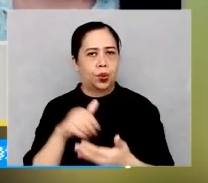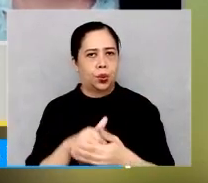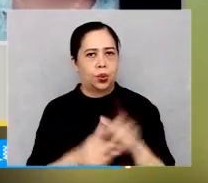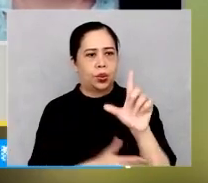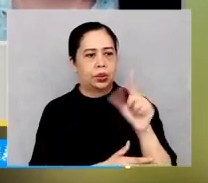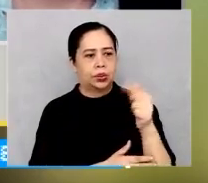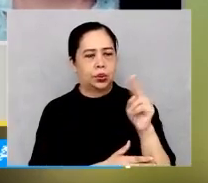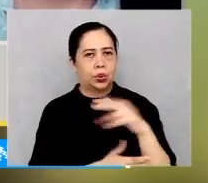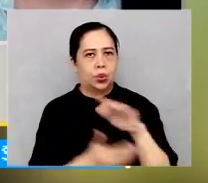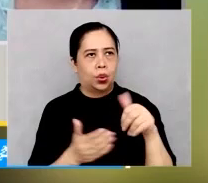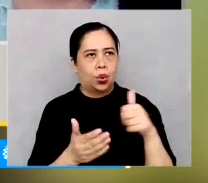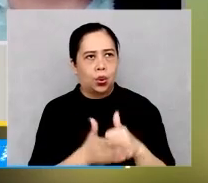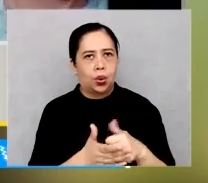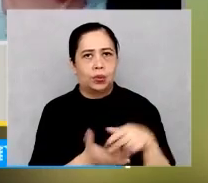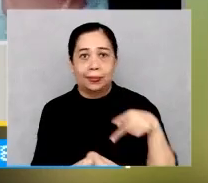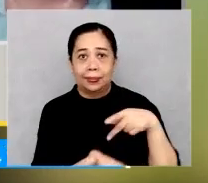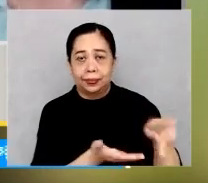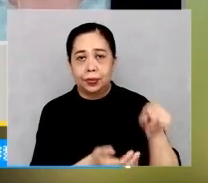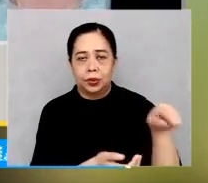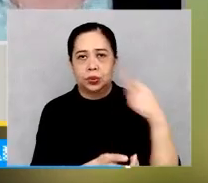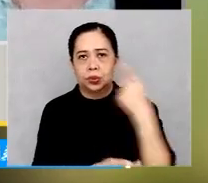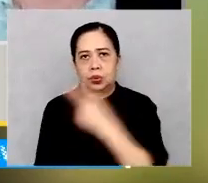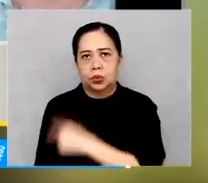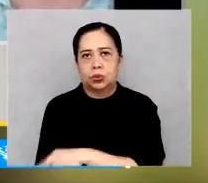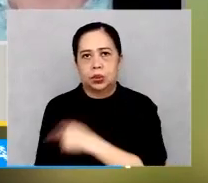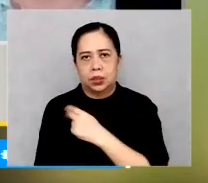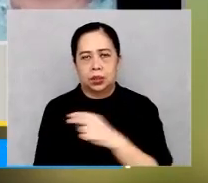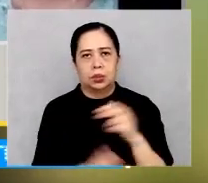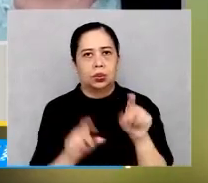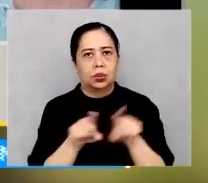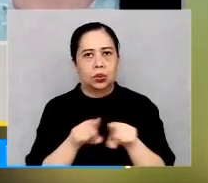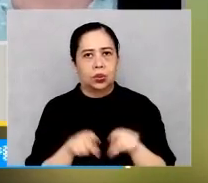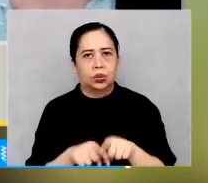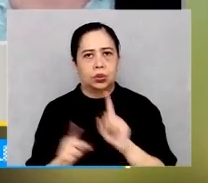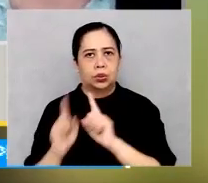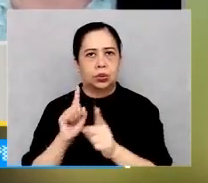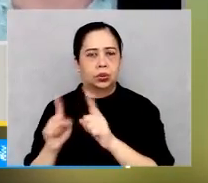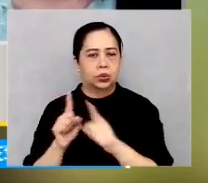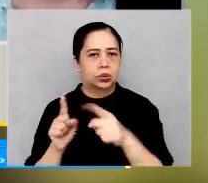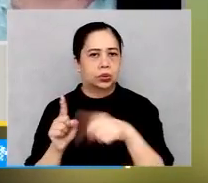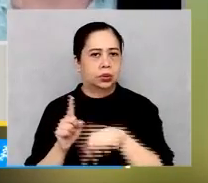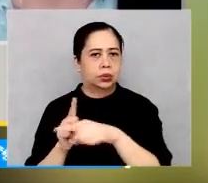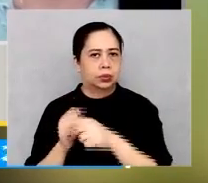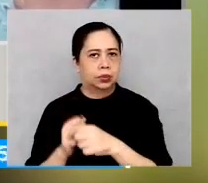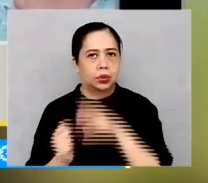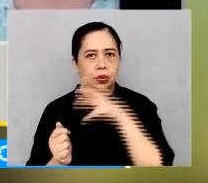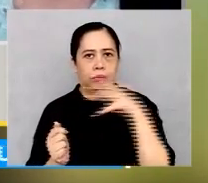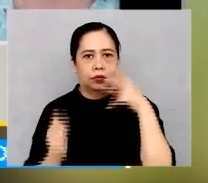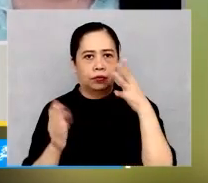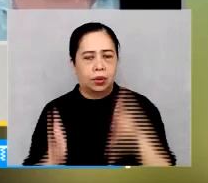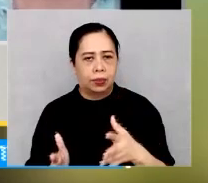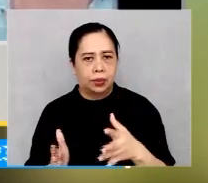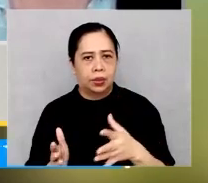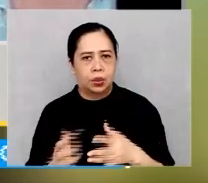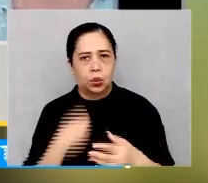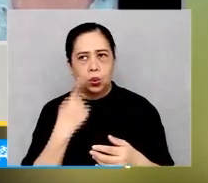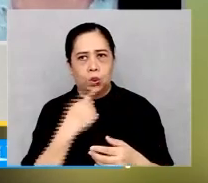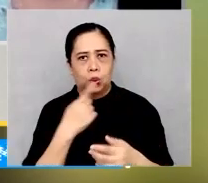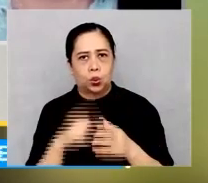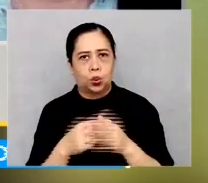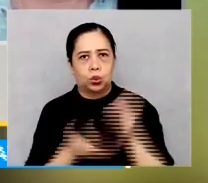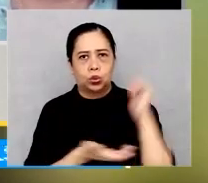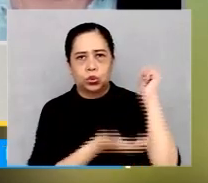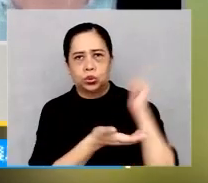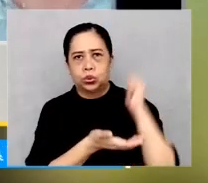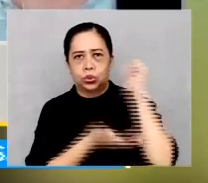yung mga bills po ng ating mga estudyante. And also po, nakausap na rin po natin yung farmer na spray po